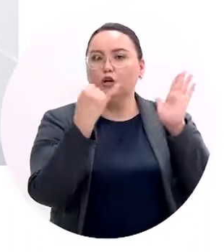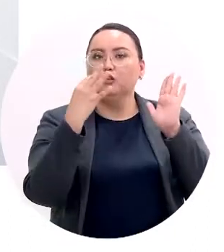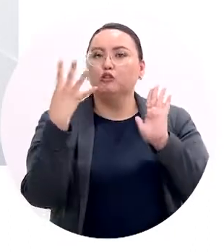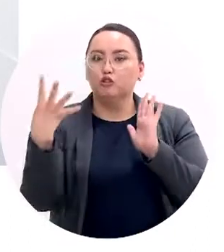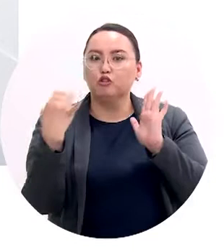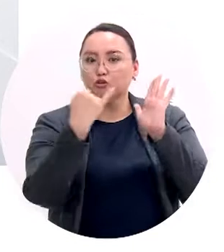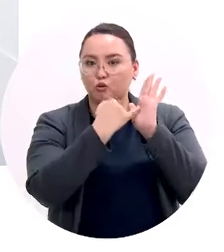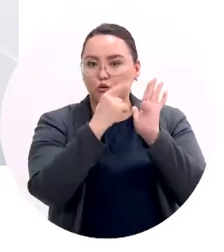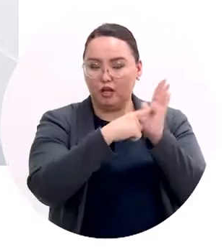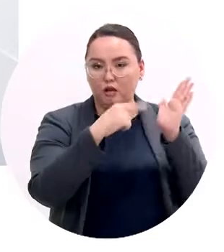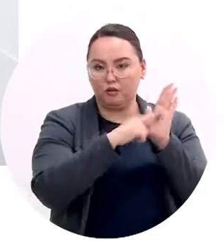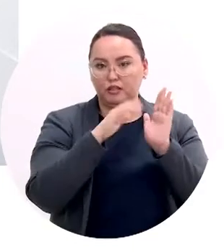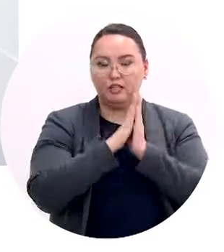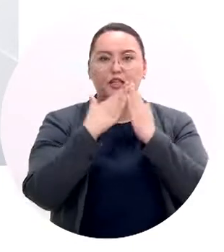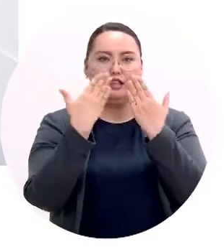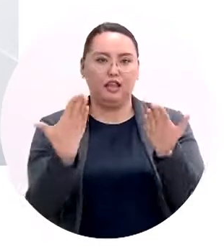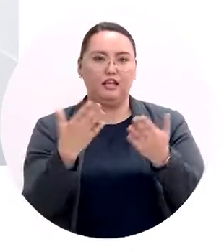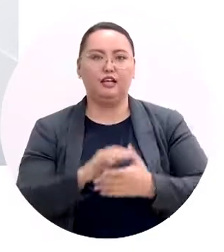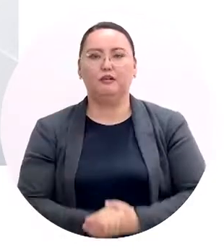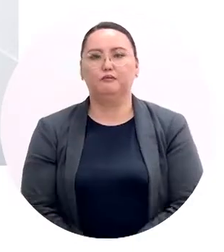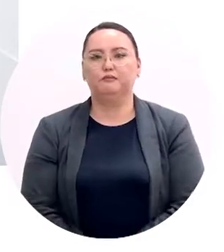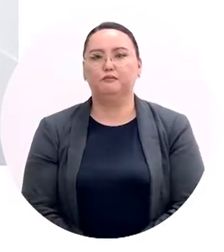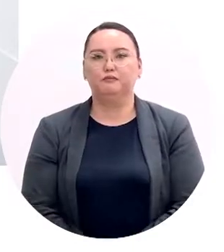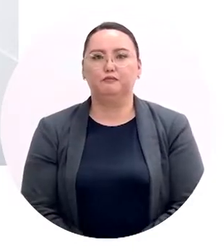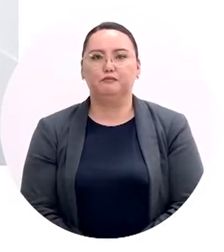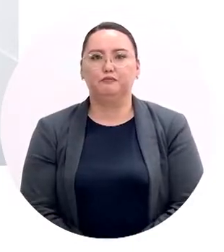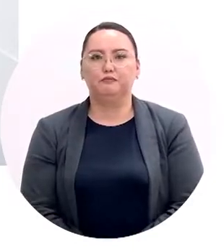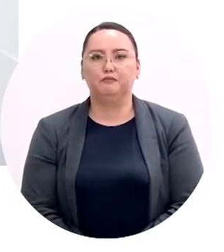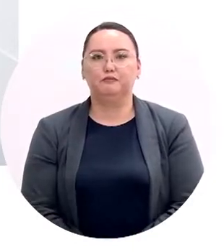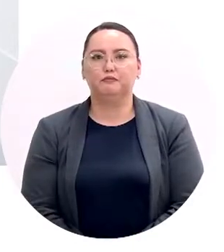мөн үзэг дэвтрээ бэлдээрэй.